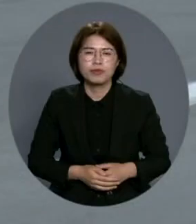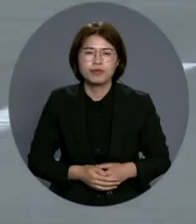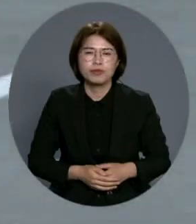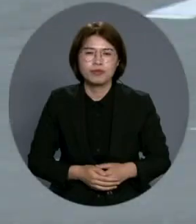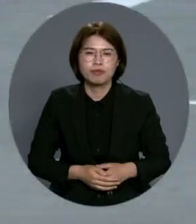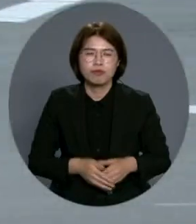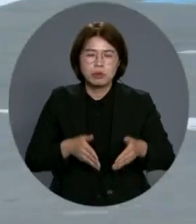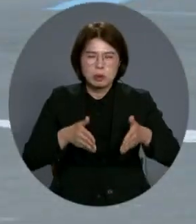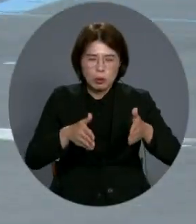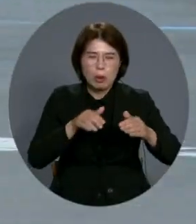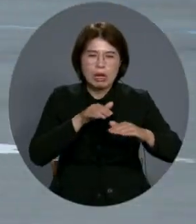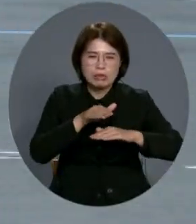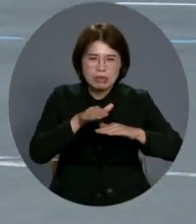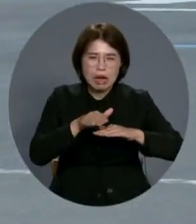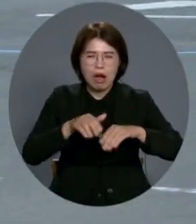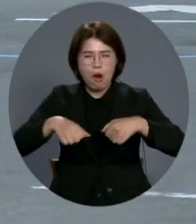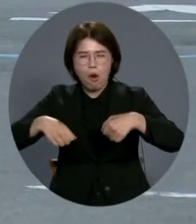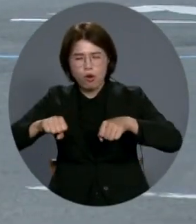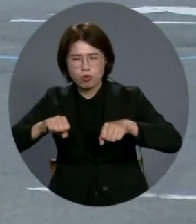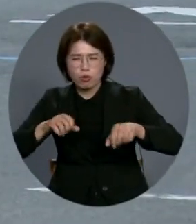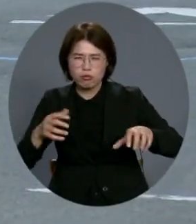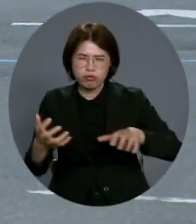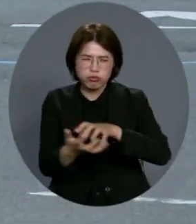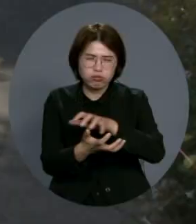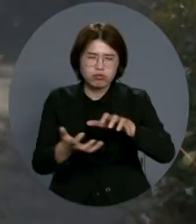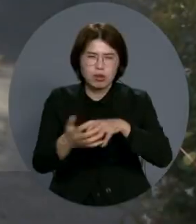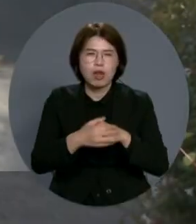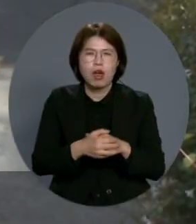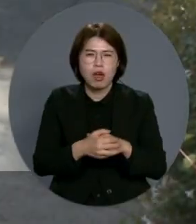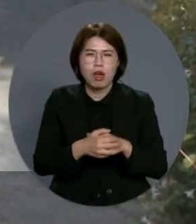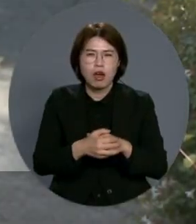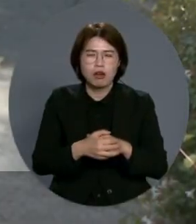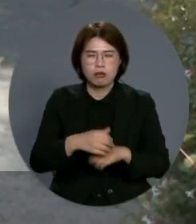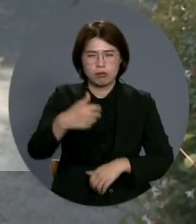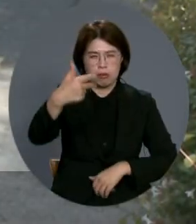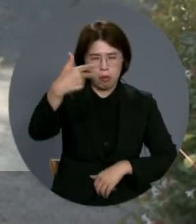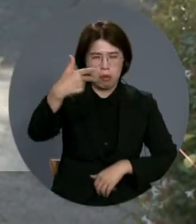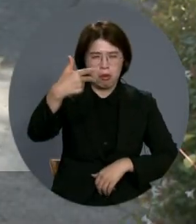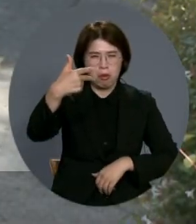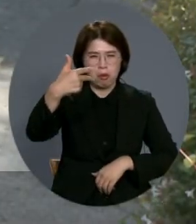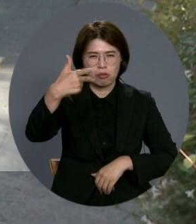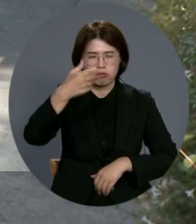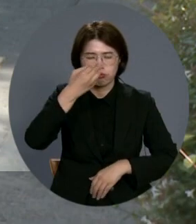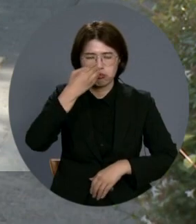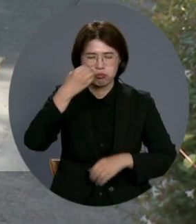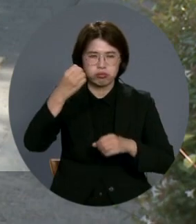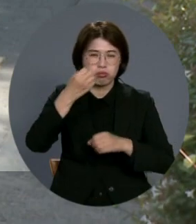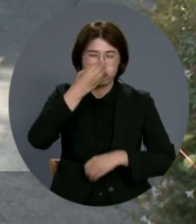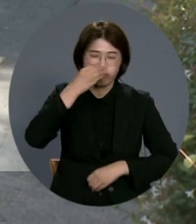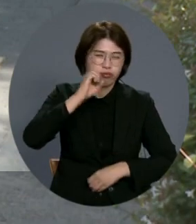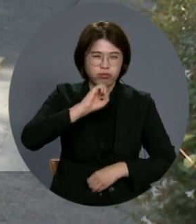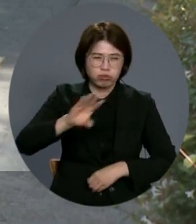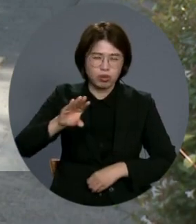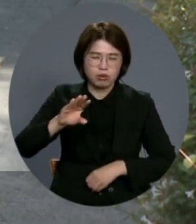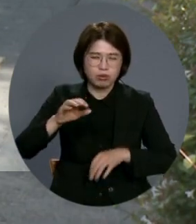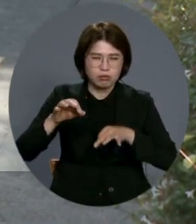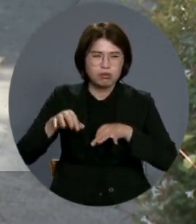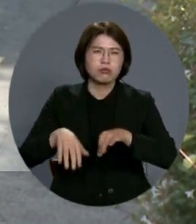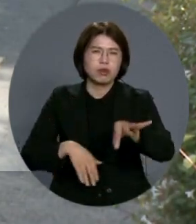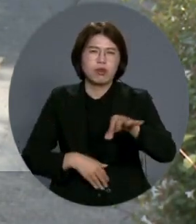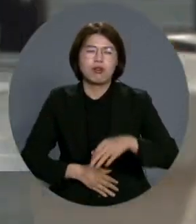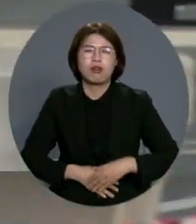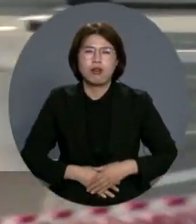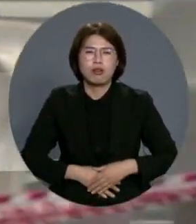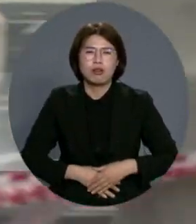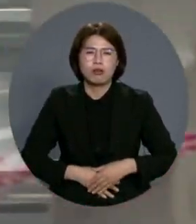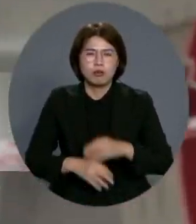도로에 차들과 뒤엉켜 달리는 이륜차들. 단속 장비가 앞에 있어도 제한 속도를 무시한 채 내달리고 신호를